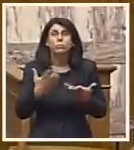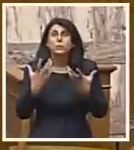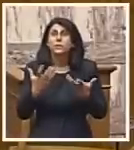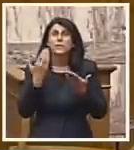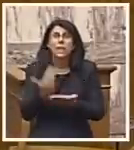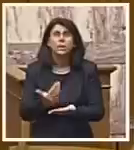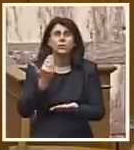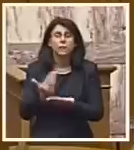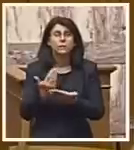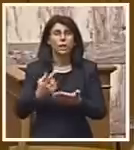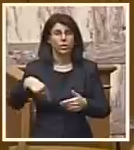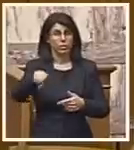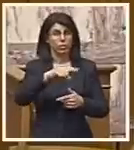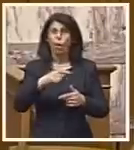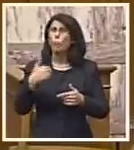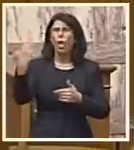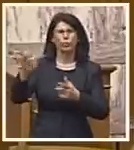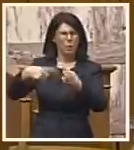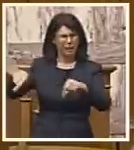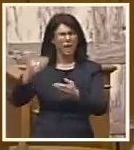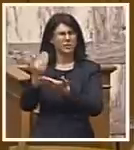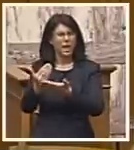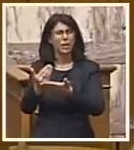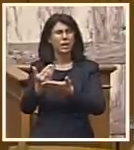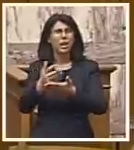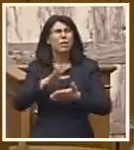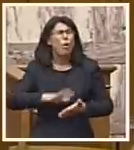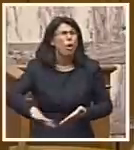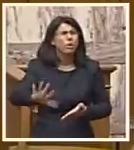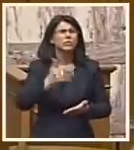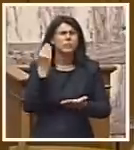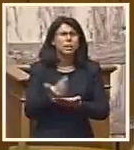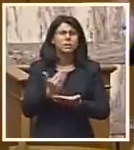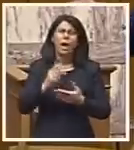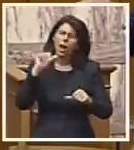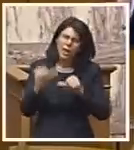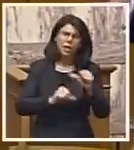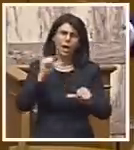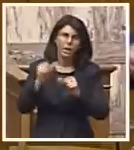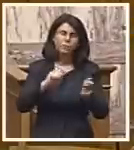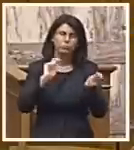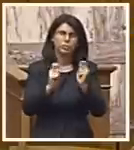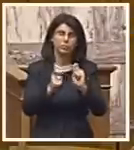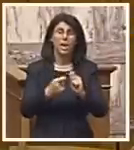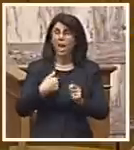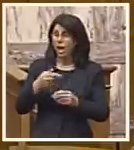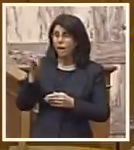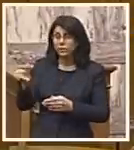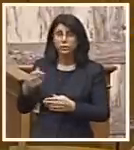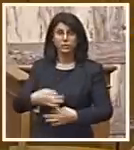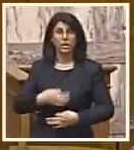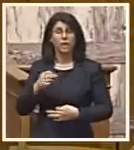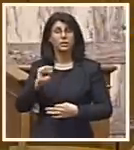ο τόπος, όχι μόνο η πλατεία εδώ, βοά ο τόπος για αυτές τις αλλαγές που εσείς και εσείς κύριε Σαμαρά και